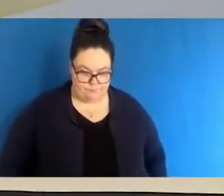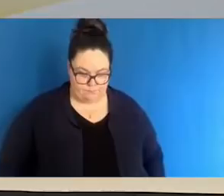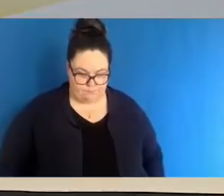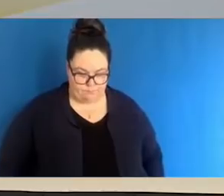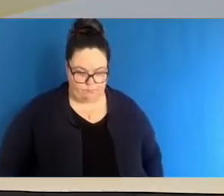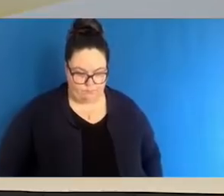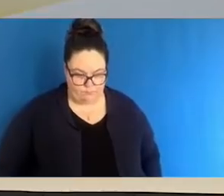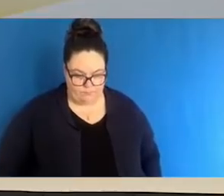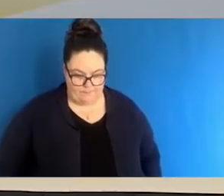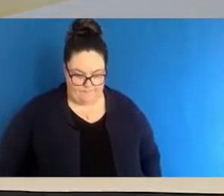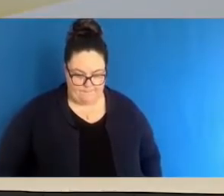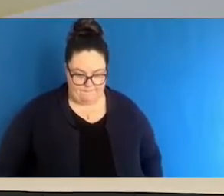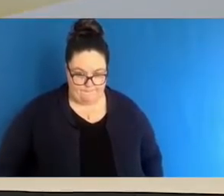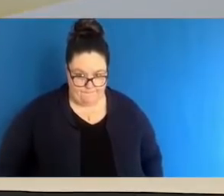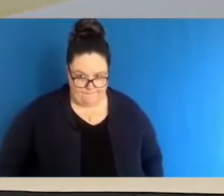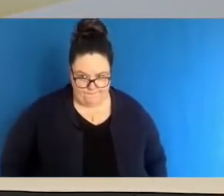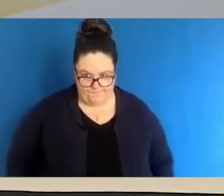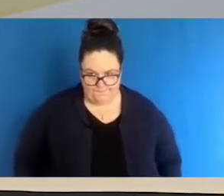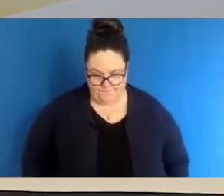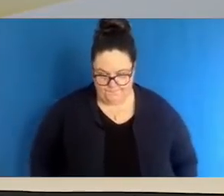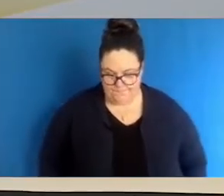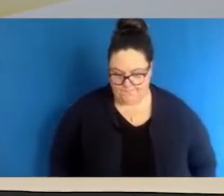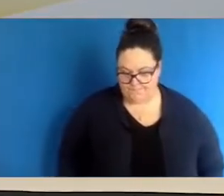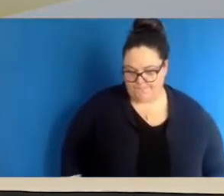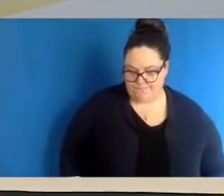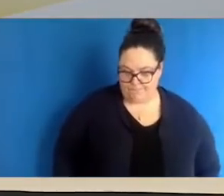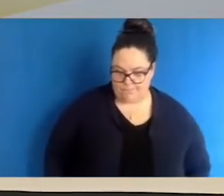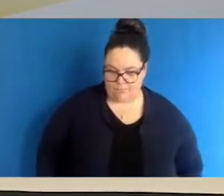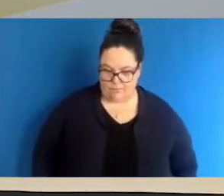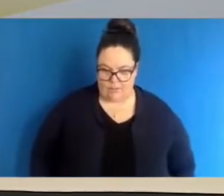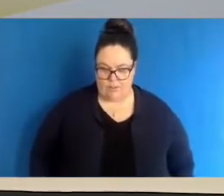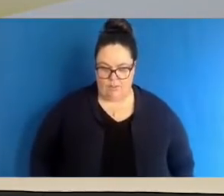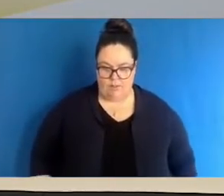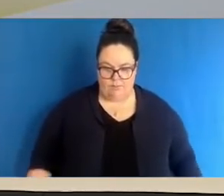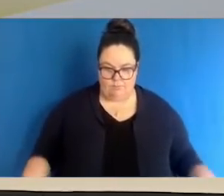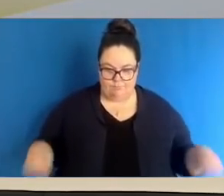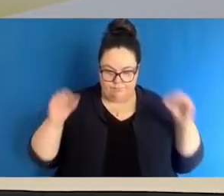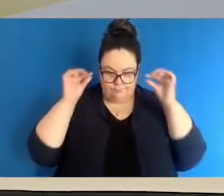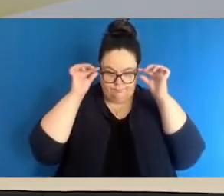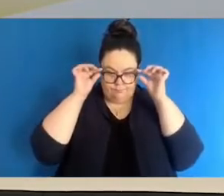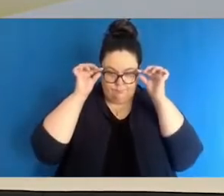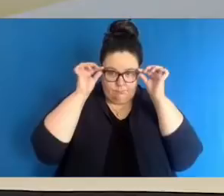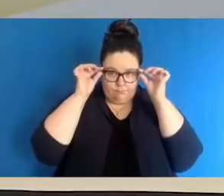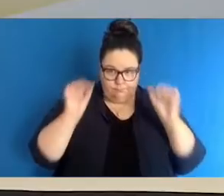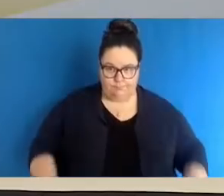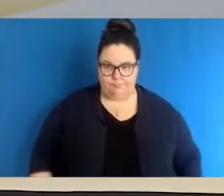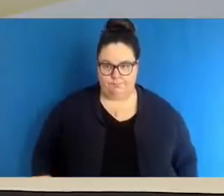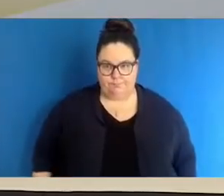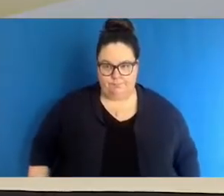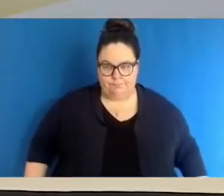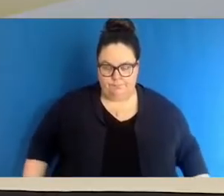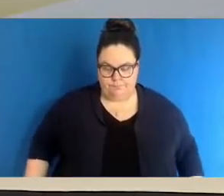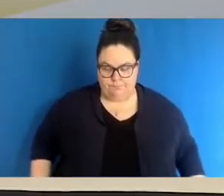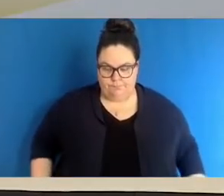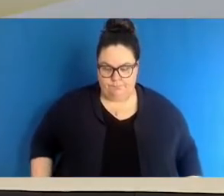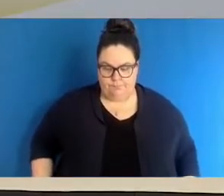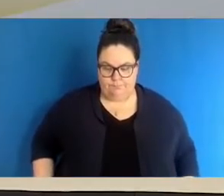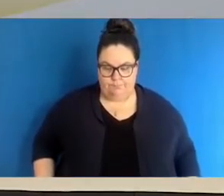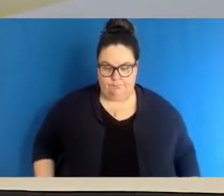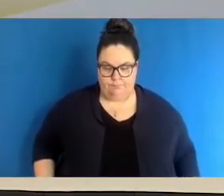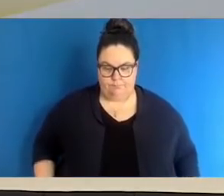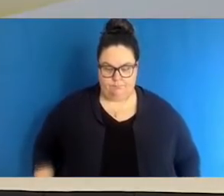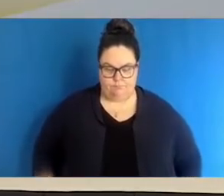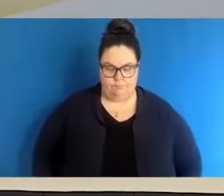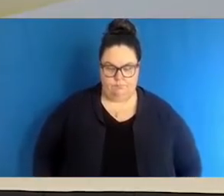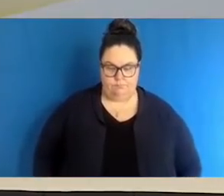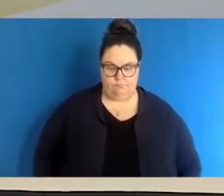vient d'en faire depuis le fin de juin. À ce moment, les voyageurs de